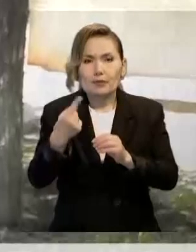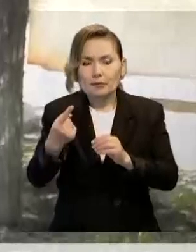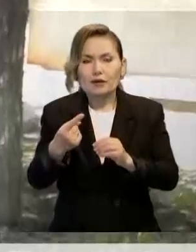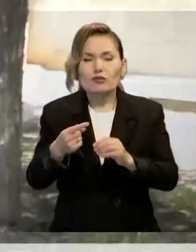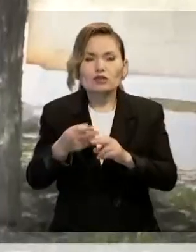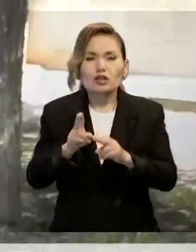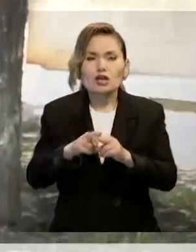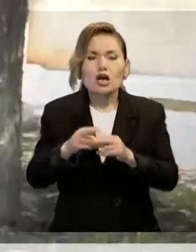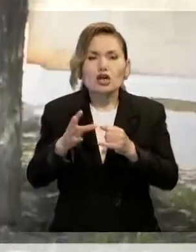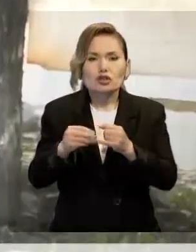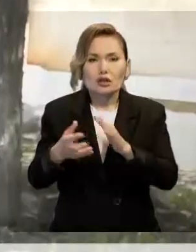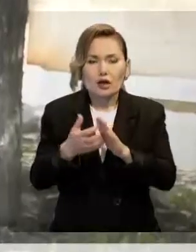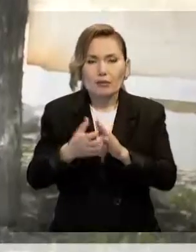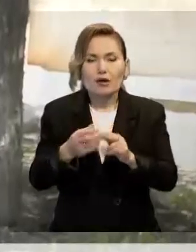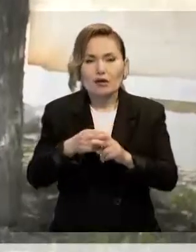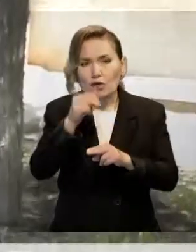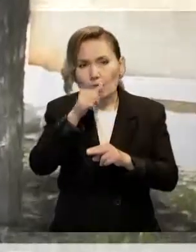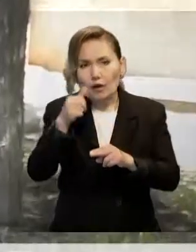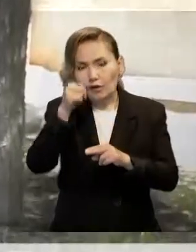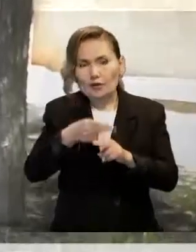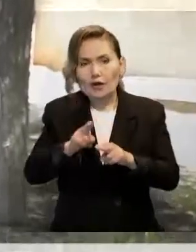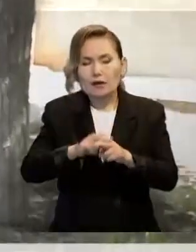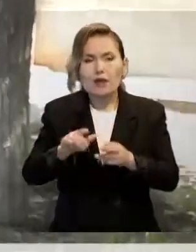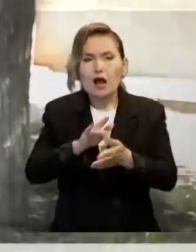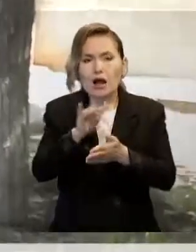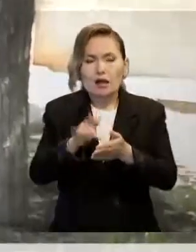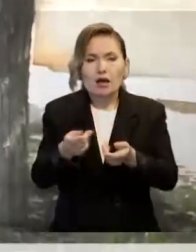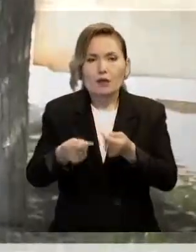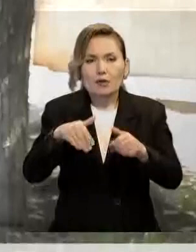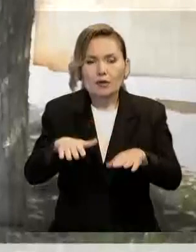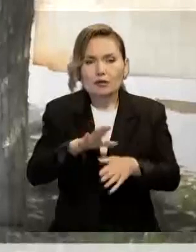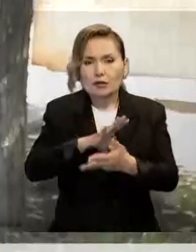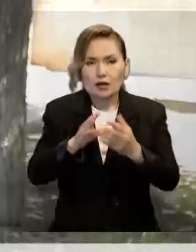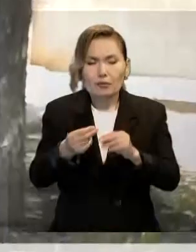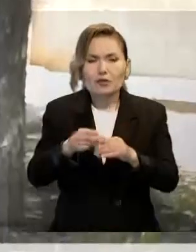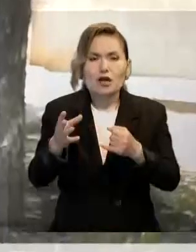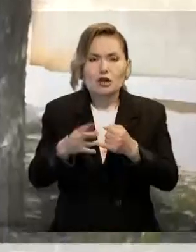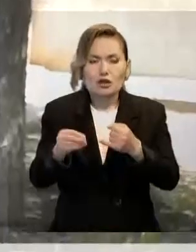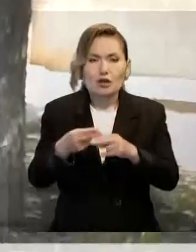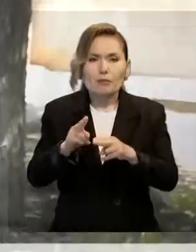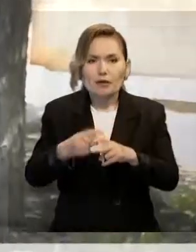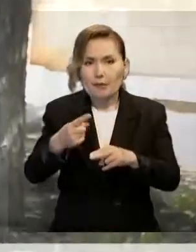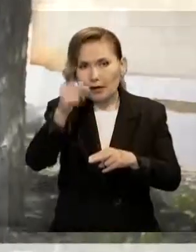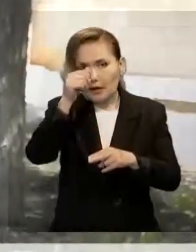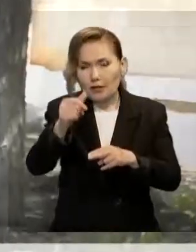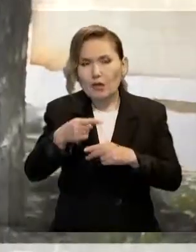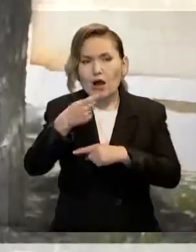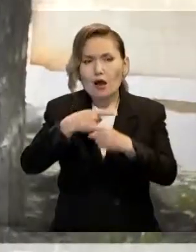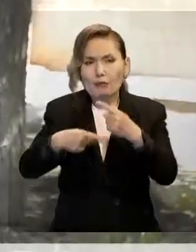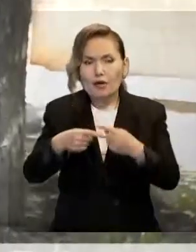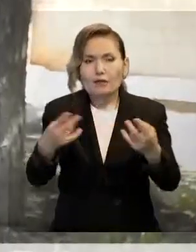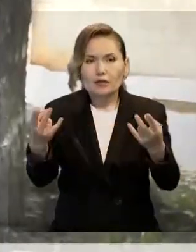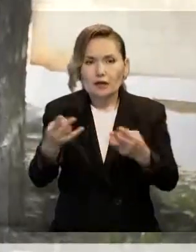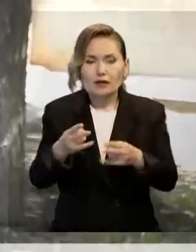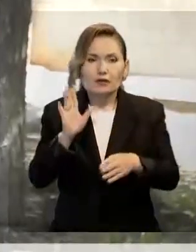Ал мынау былтыр 11-ші шілдедегі сол кездегі қала әкімінің шешімі. Онда жер телімін бір айдың ішінде кері қайтару